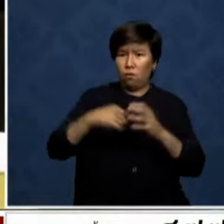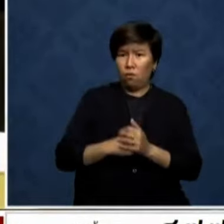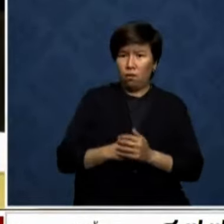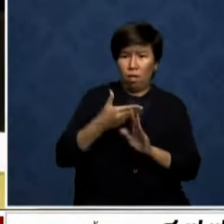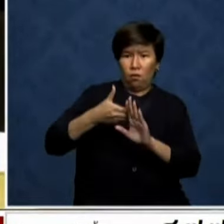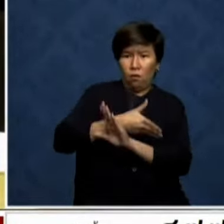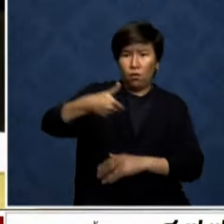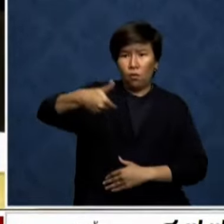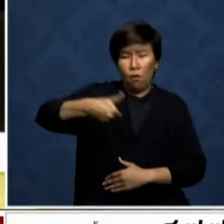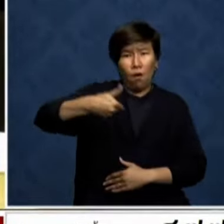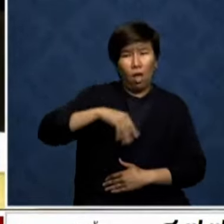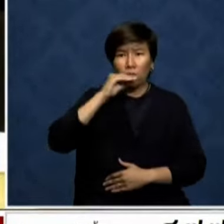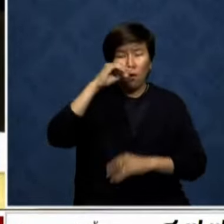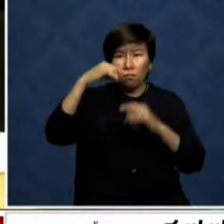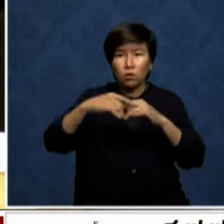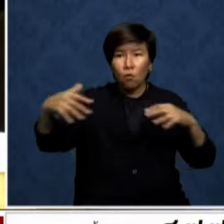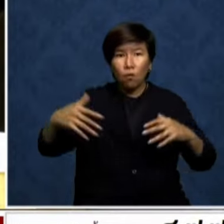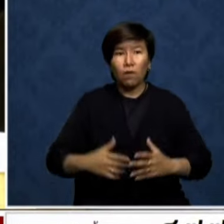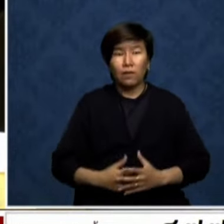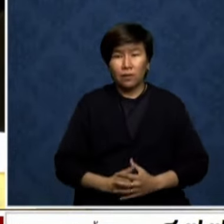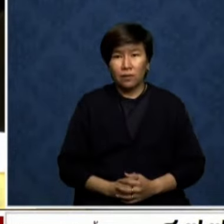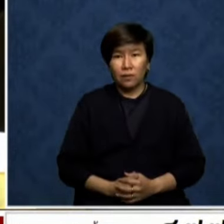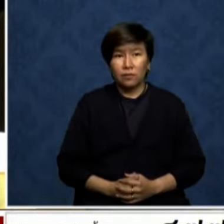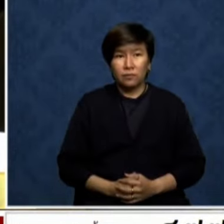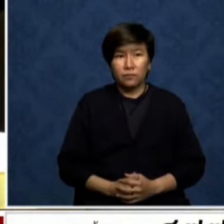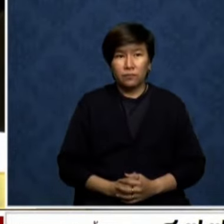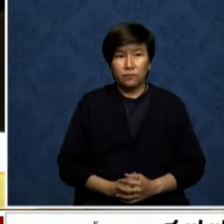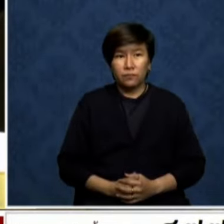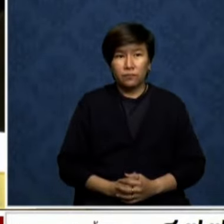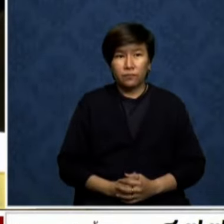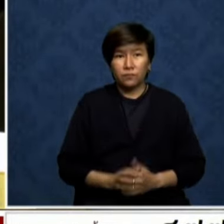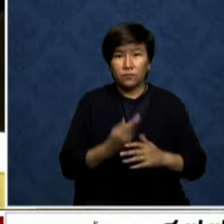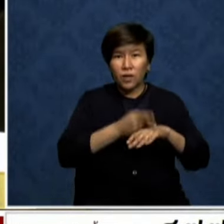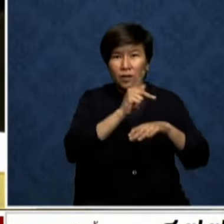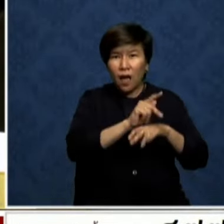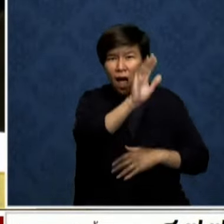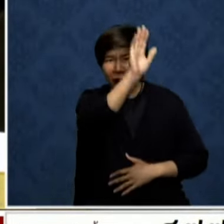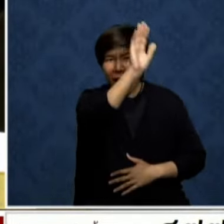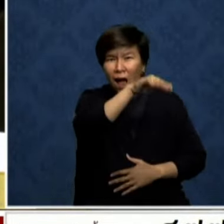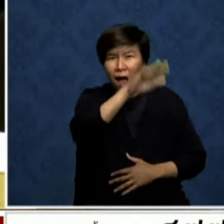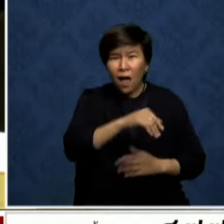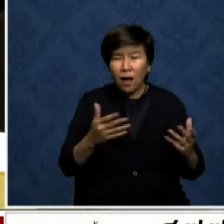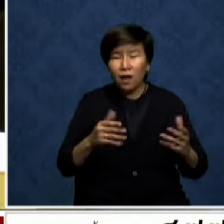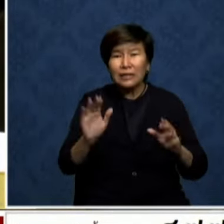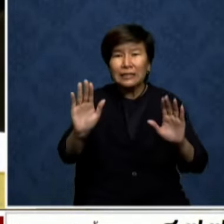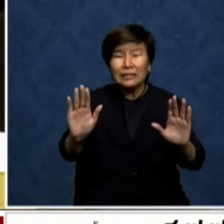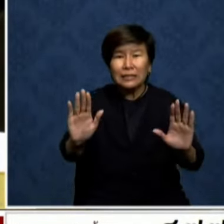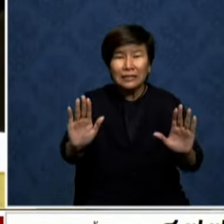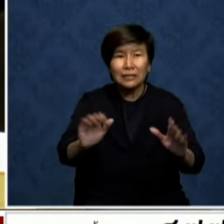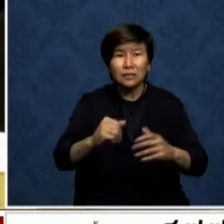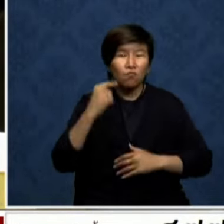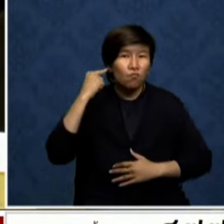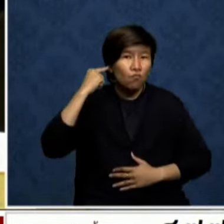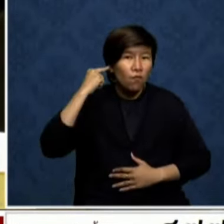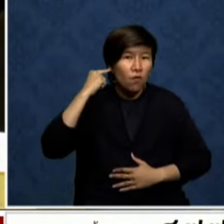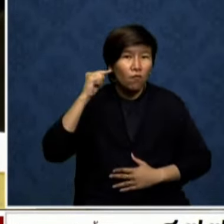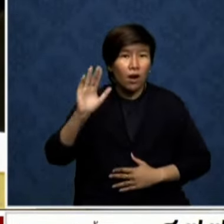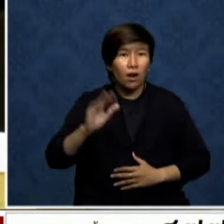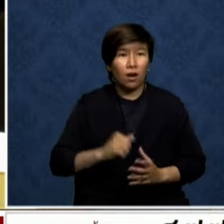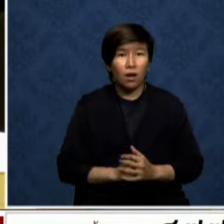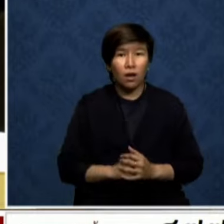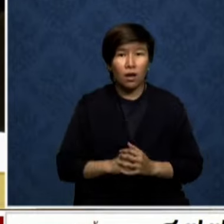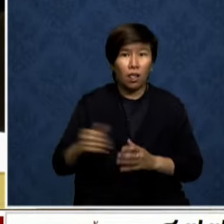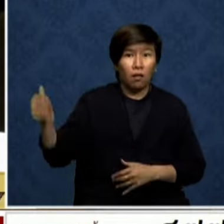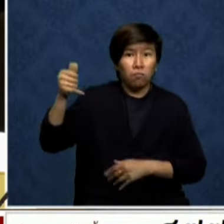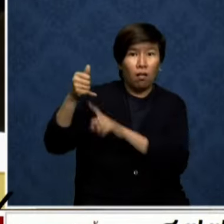ออยางอยนี้ครบกได้นะครับไมพา่นี้ฟกอนครัฟังก่อนครับไมได้คุขึนมาส